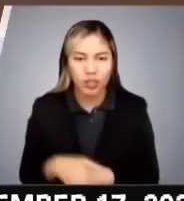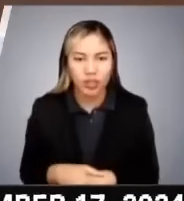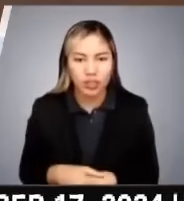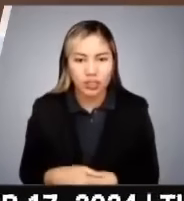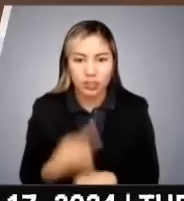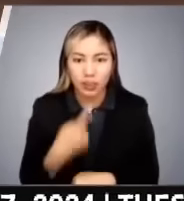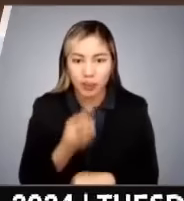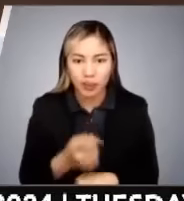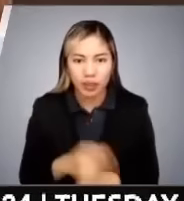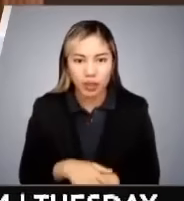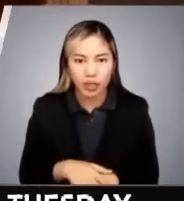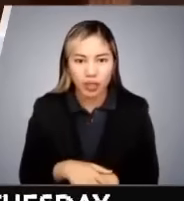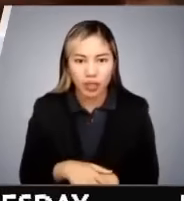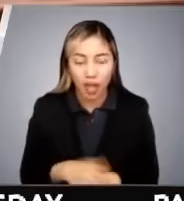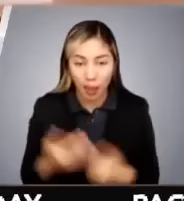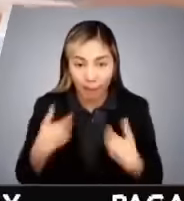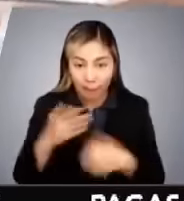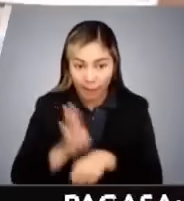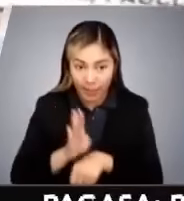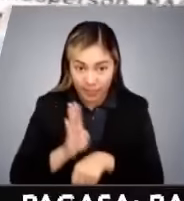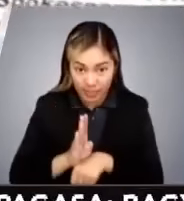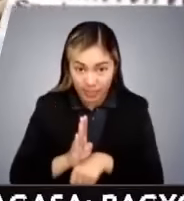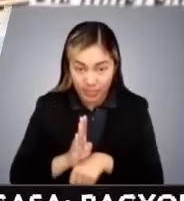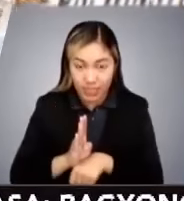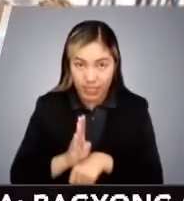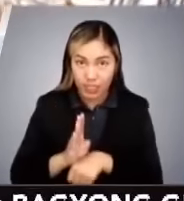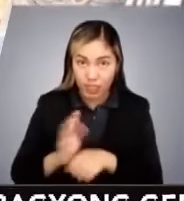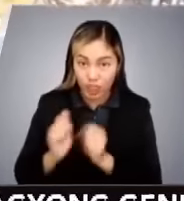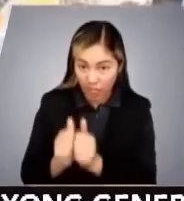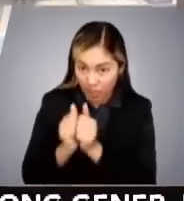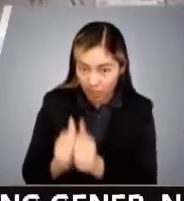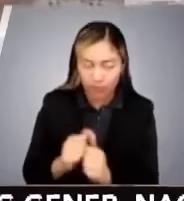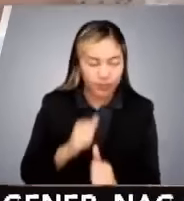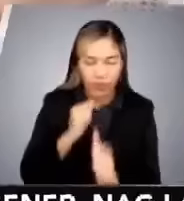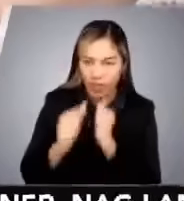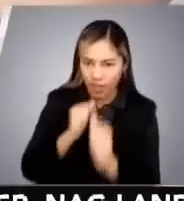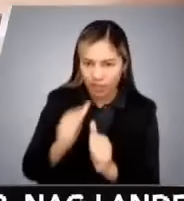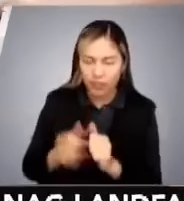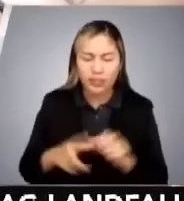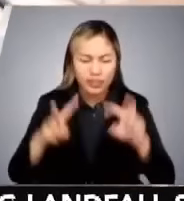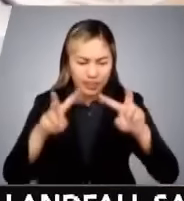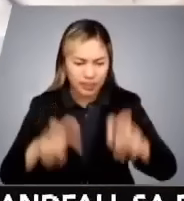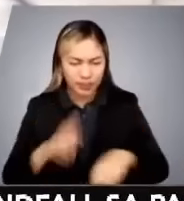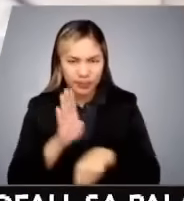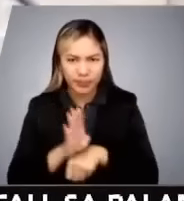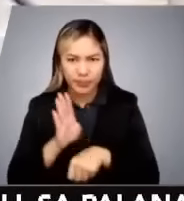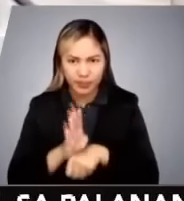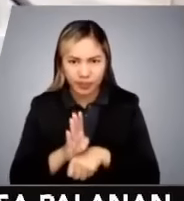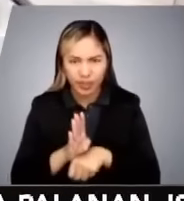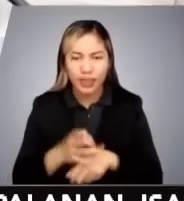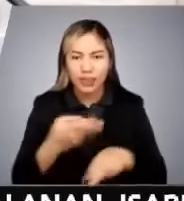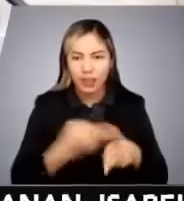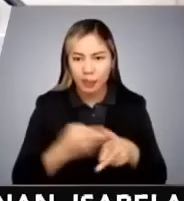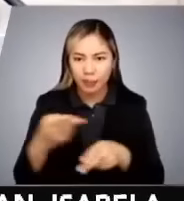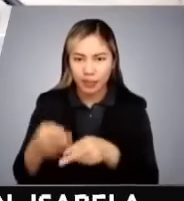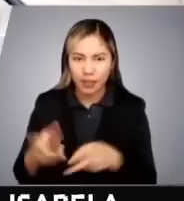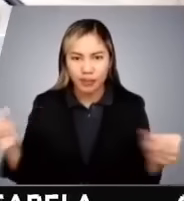negosyong magkasama. Iniimbestigahan ng Senado ang mga negosyo na tila pinagsama yung pangalan nila kagaya na lang ng